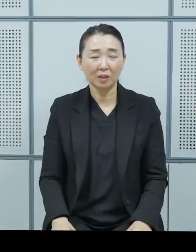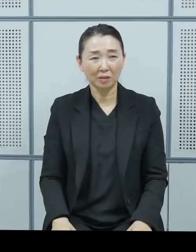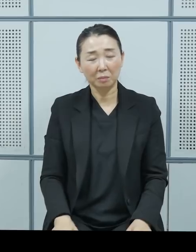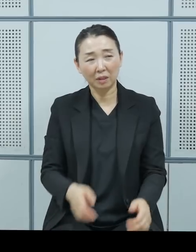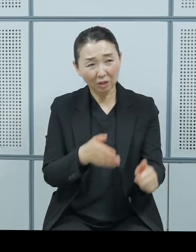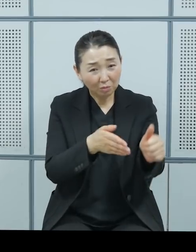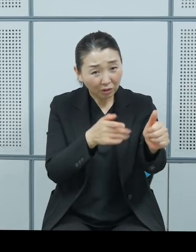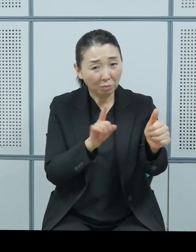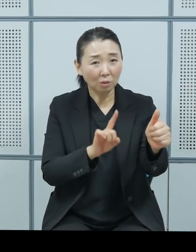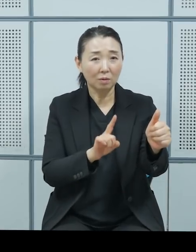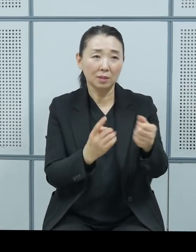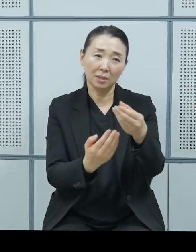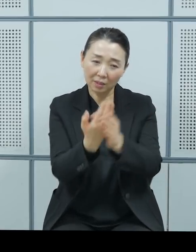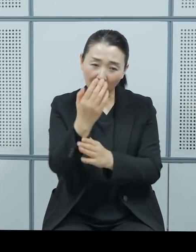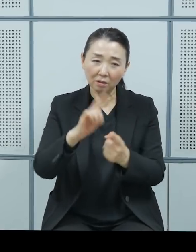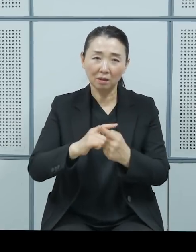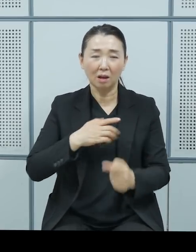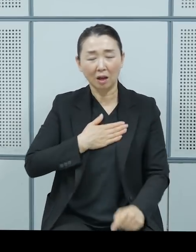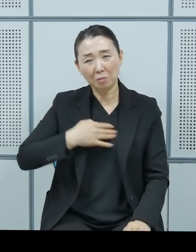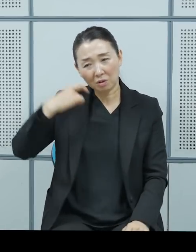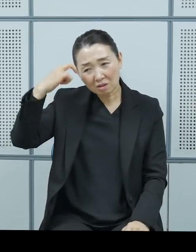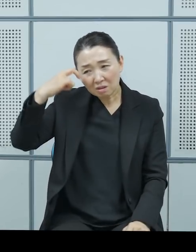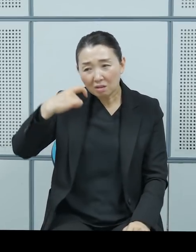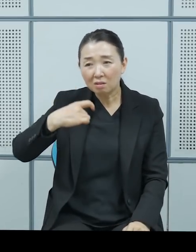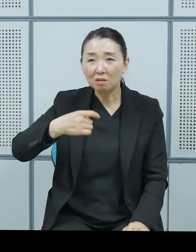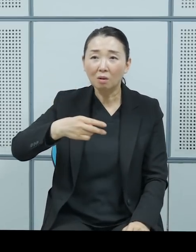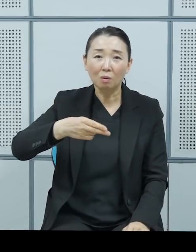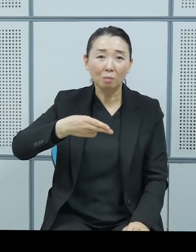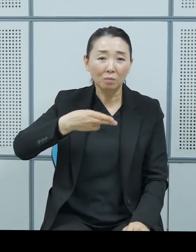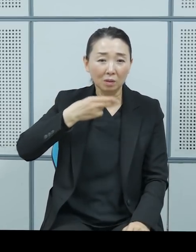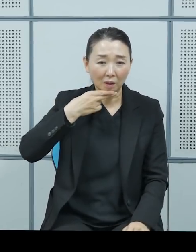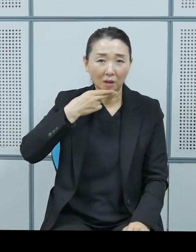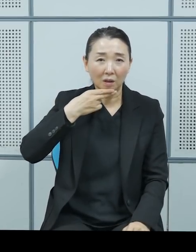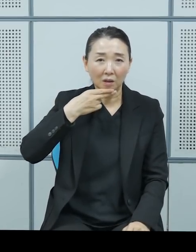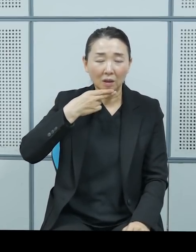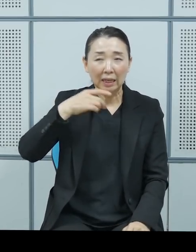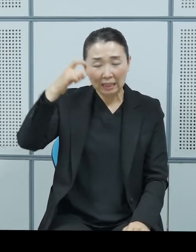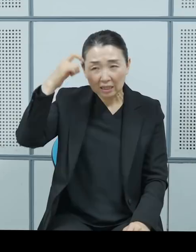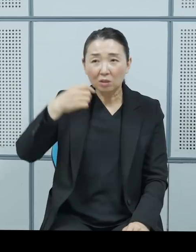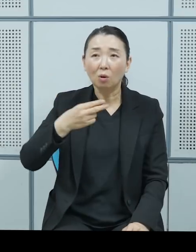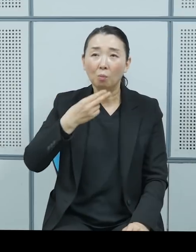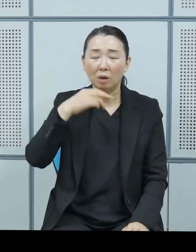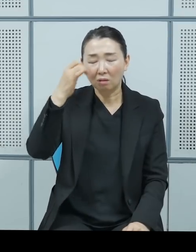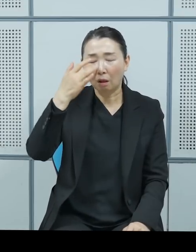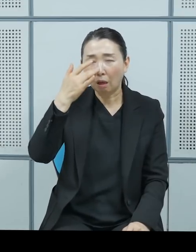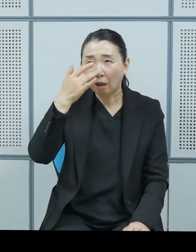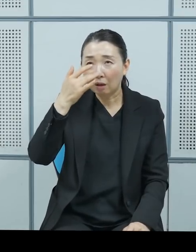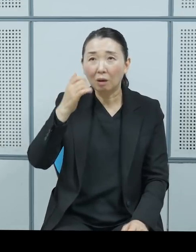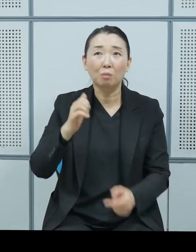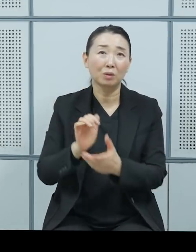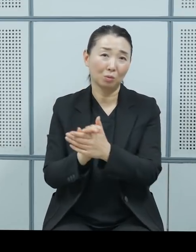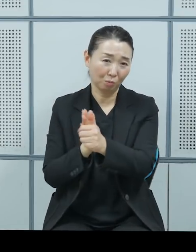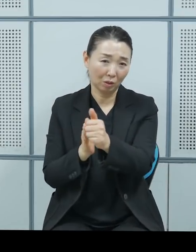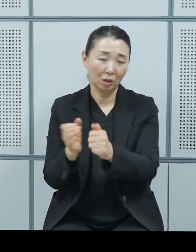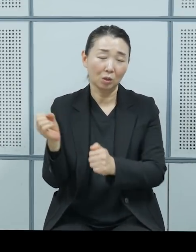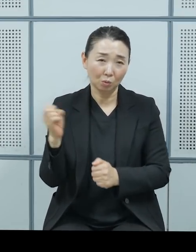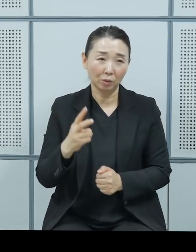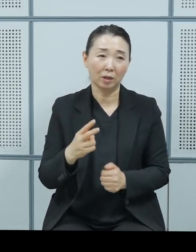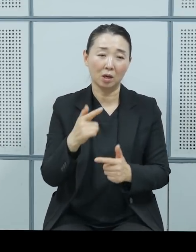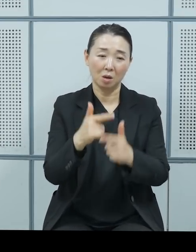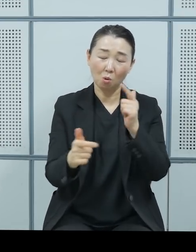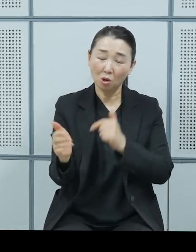이 사건을 내가 감정으로 느끼지 않게 해달라고. 그리고는 목요일부터 병원 근처에 있는 형제